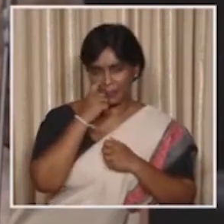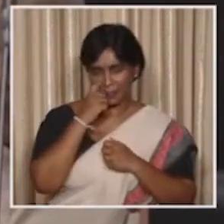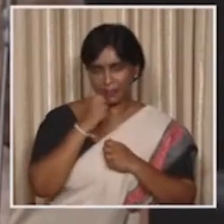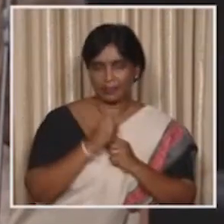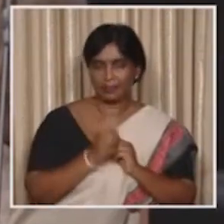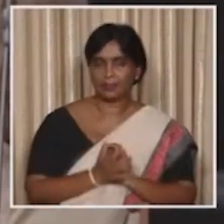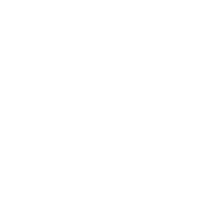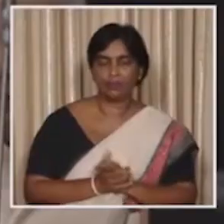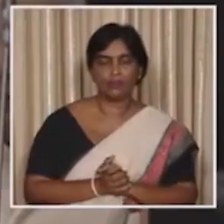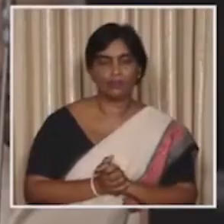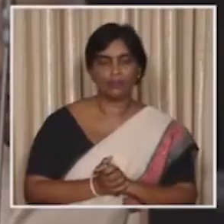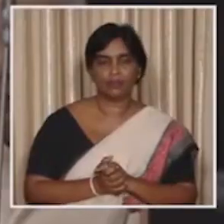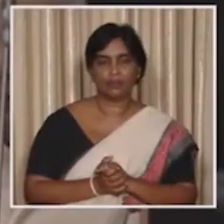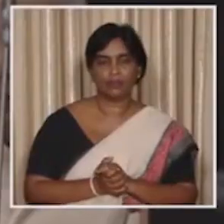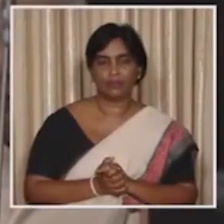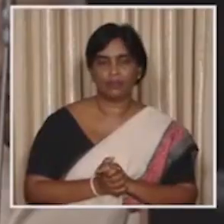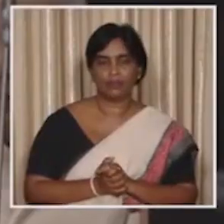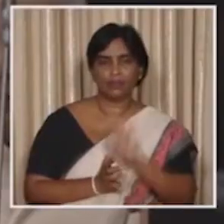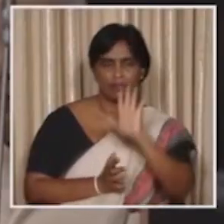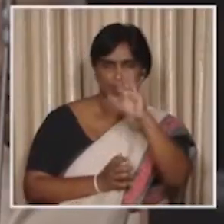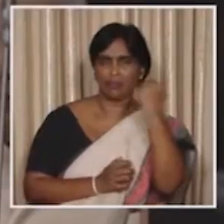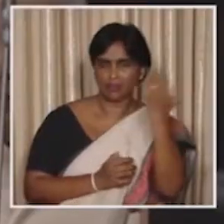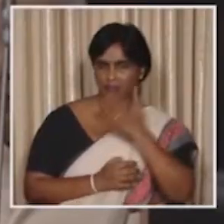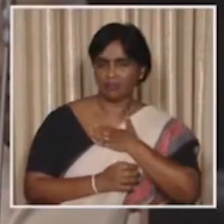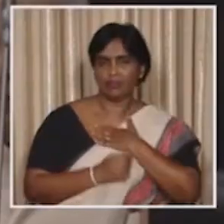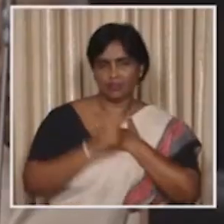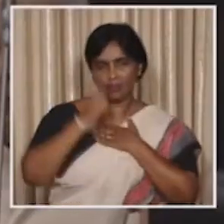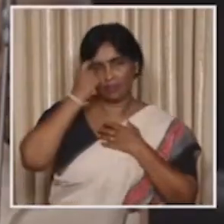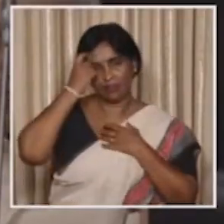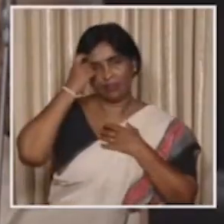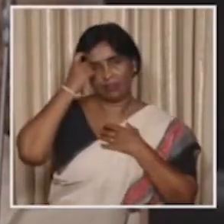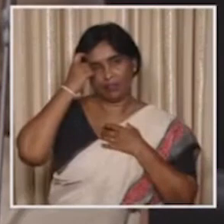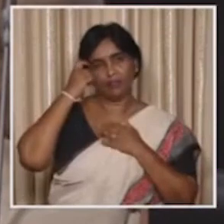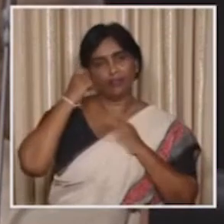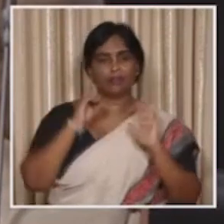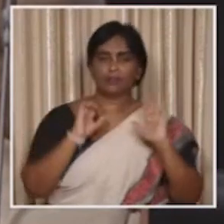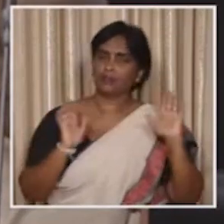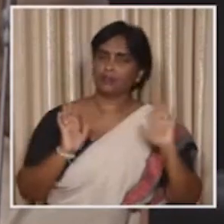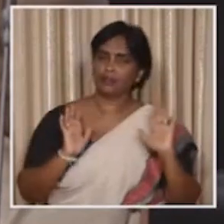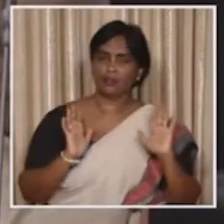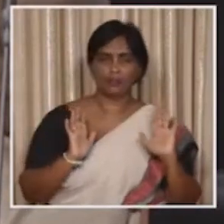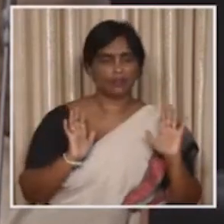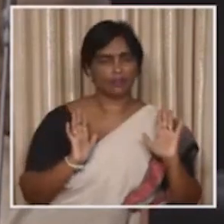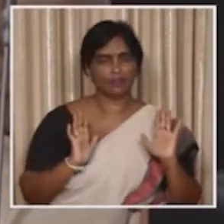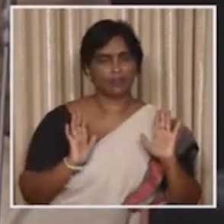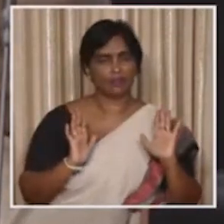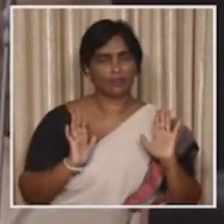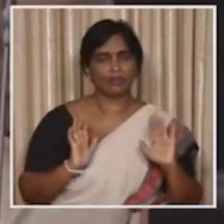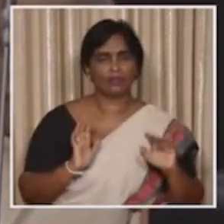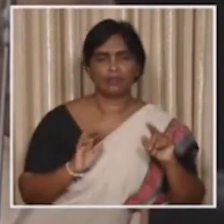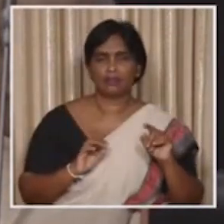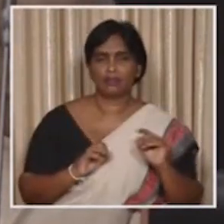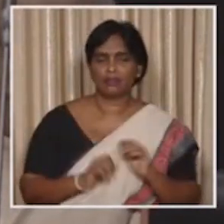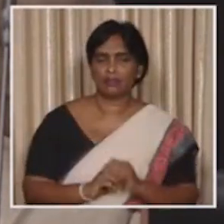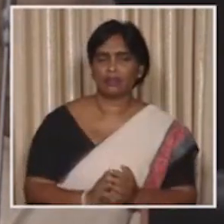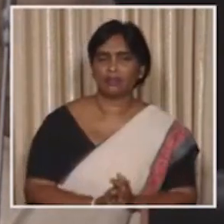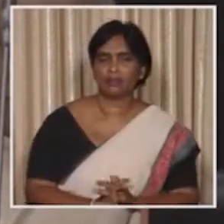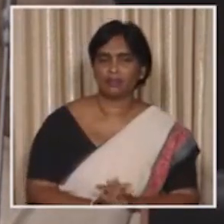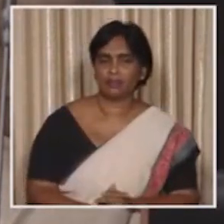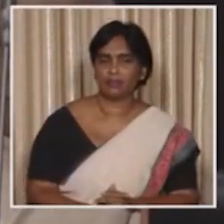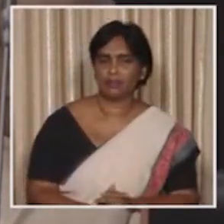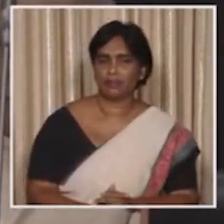ඒකයි තුම බලාගන්නේ. නෑ මට කතා කරන්න දෙන්න. නෑ එතුමා